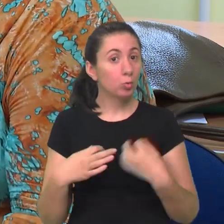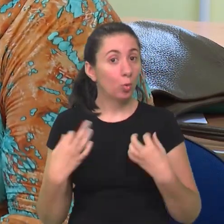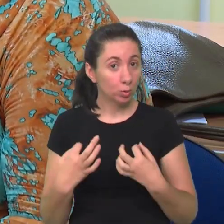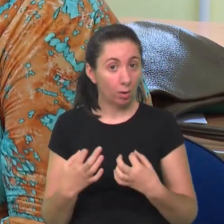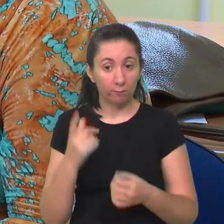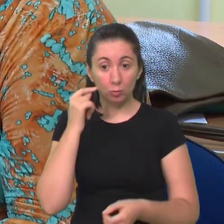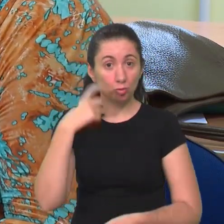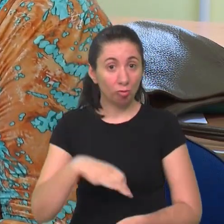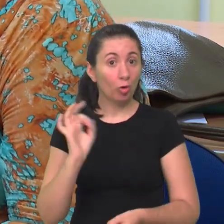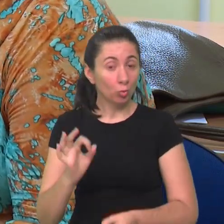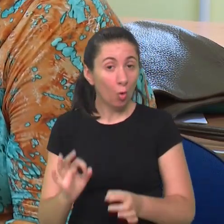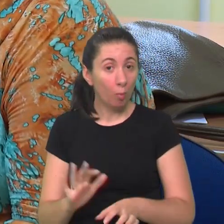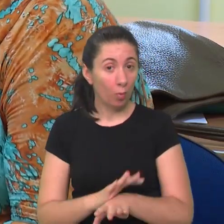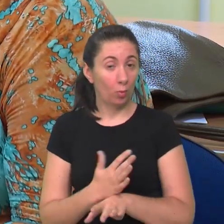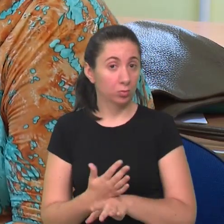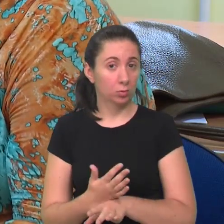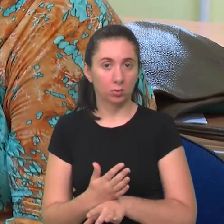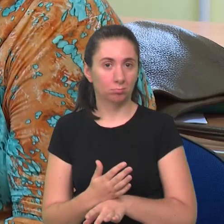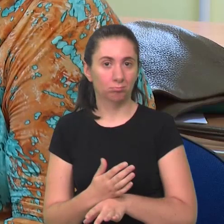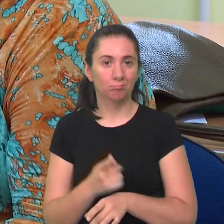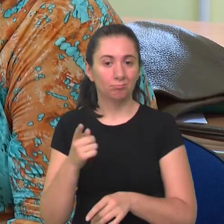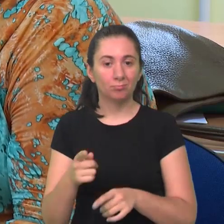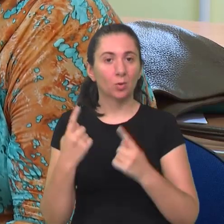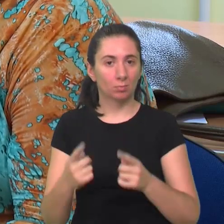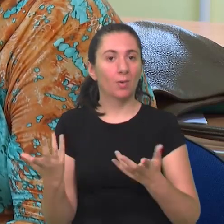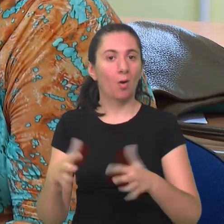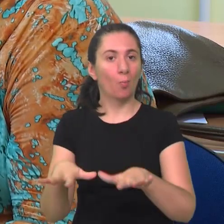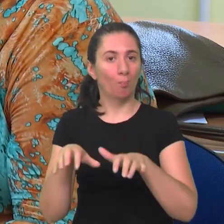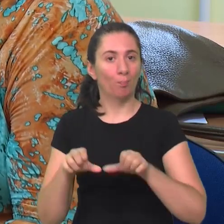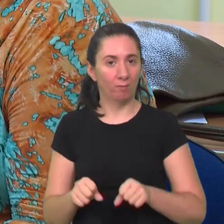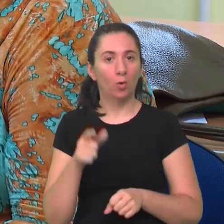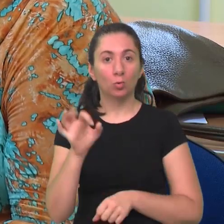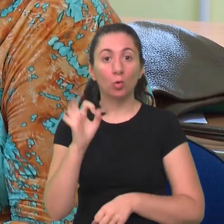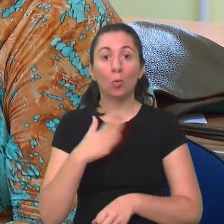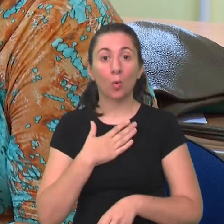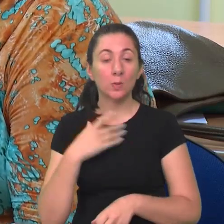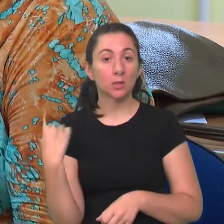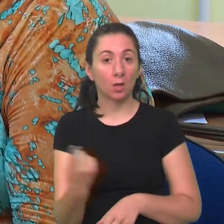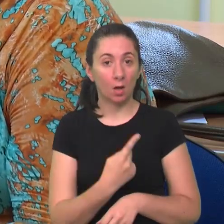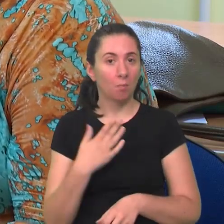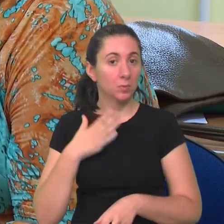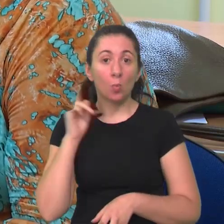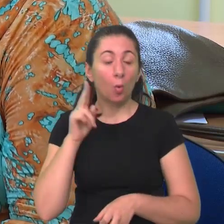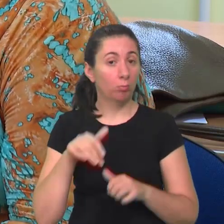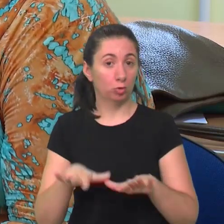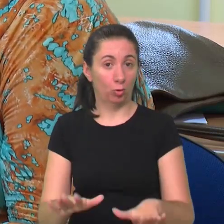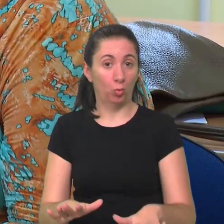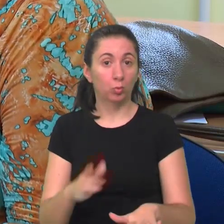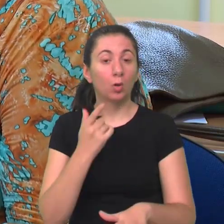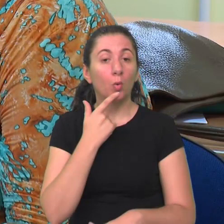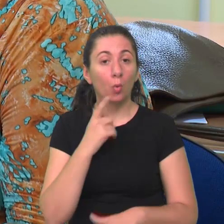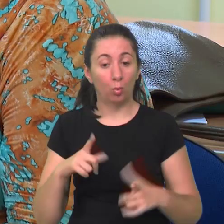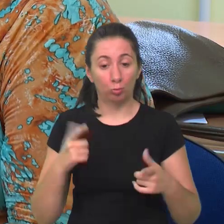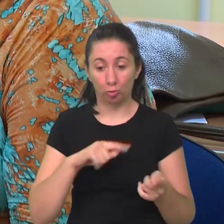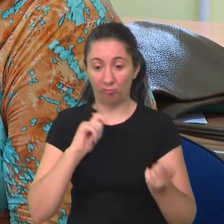i ako se čovjek dobro osjeća, počinje biti prihvaćeno i to je dobro za nas, jer smo mi obični ljudi koji se